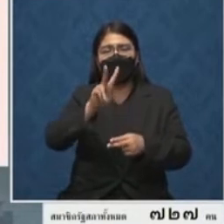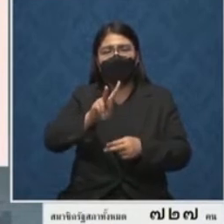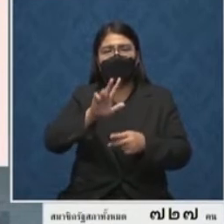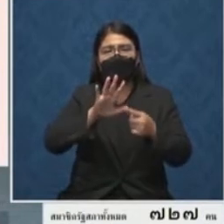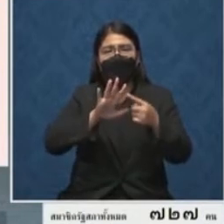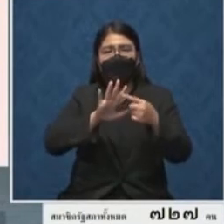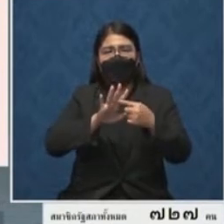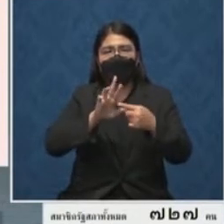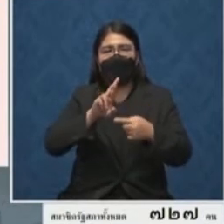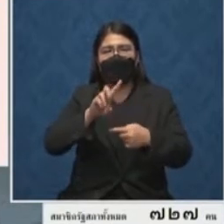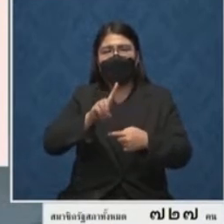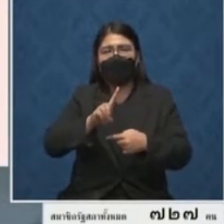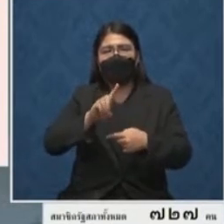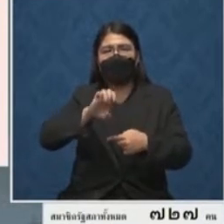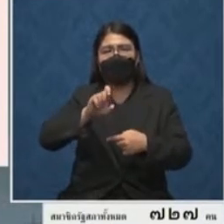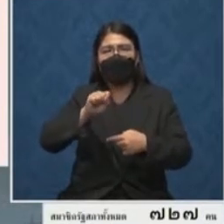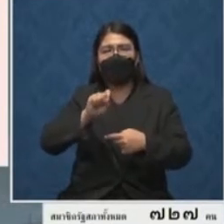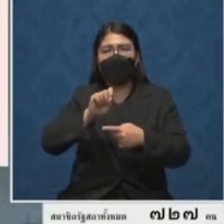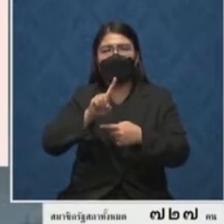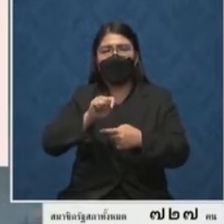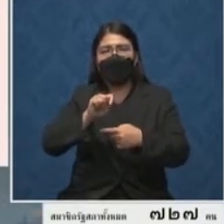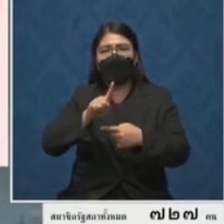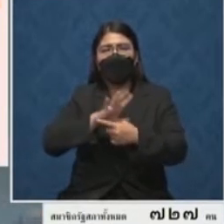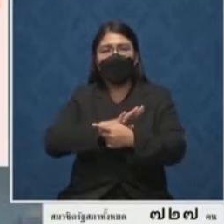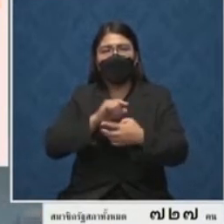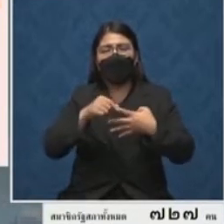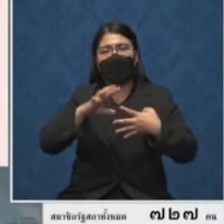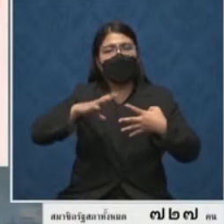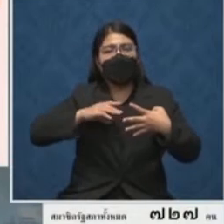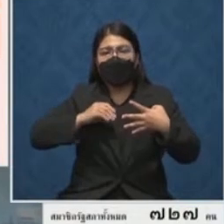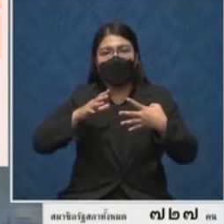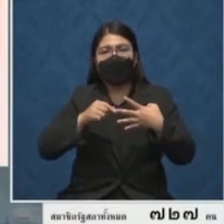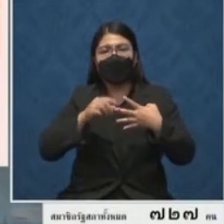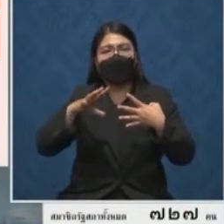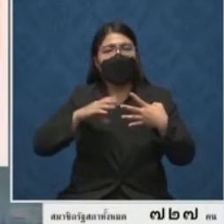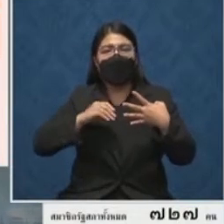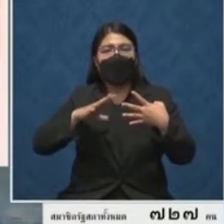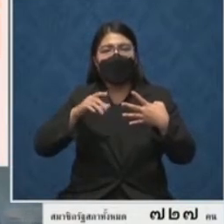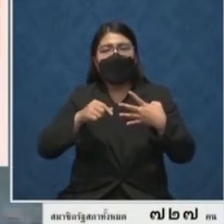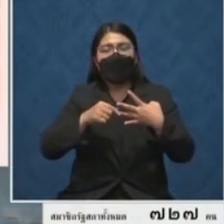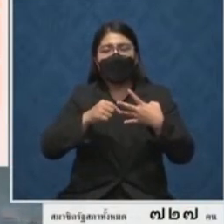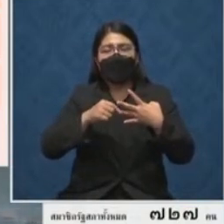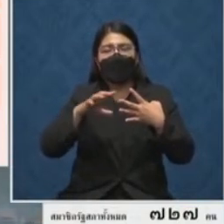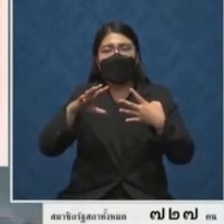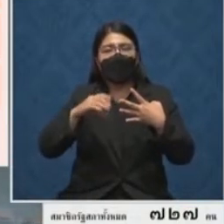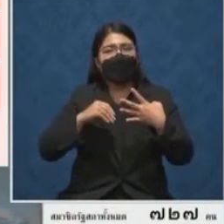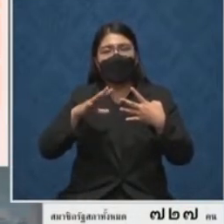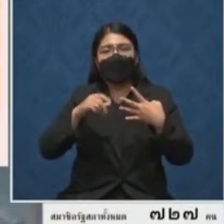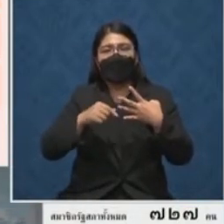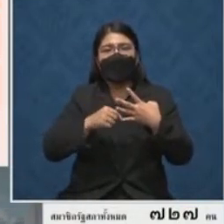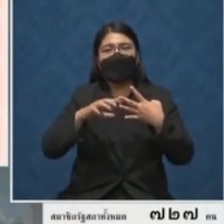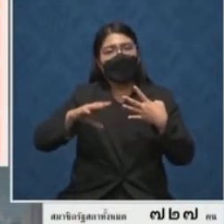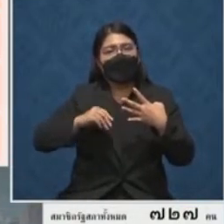า 1ไม่รับหลักการ2ไม่รับหลักการ3ไม่รับหลักการ4ไม่รับหลัก